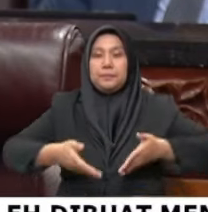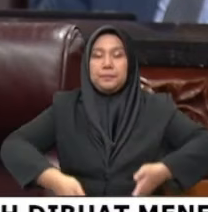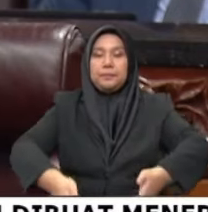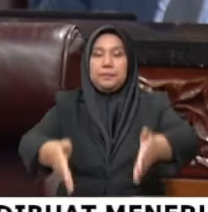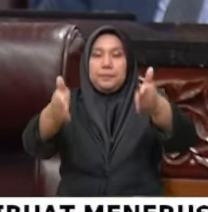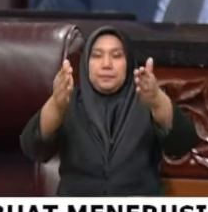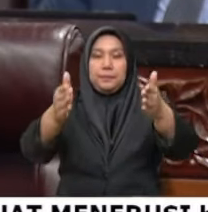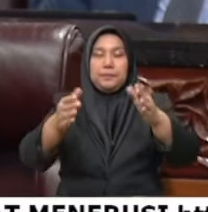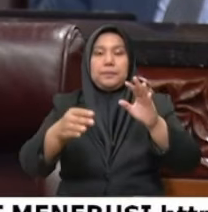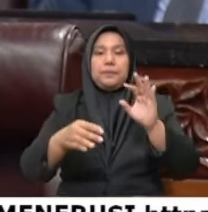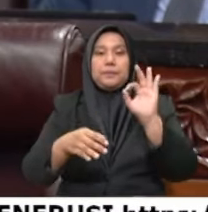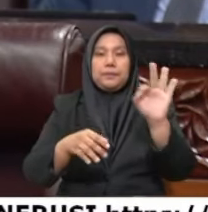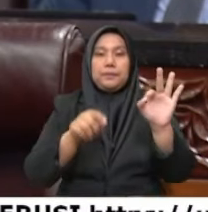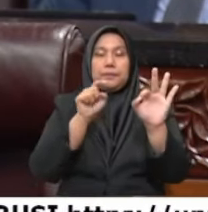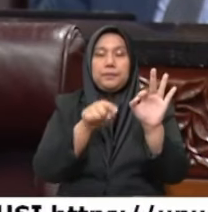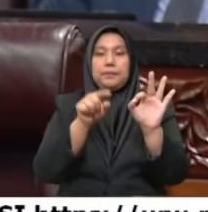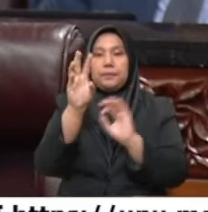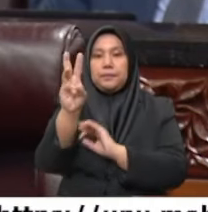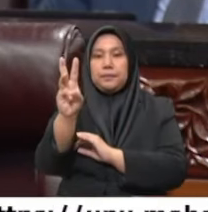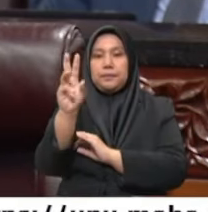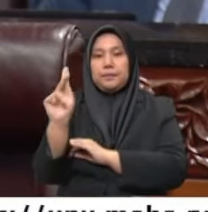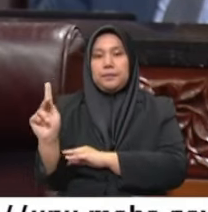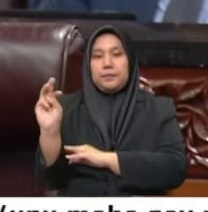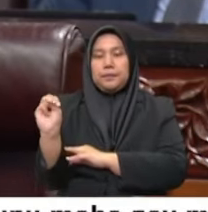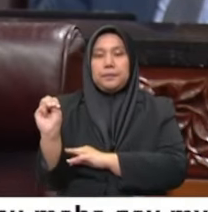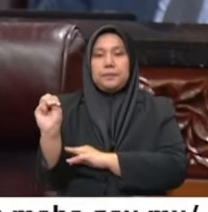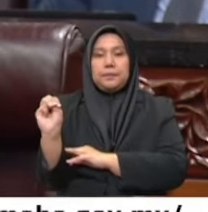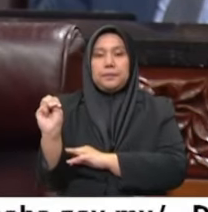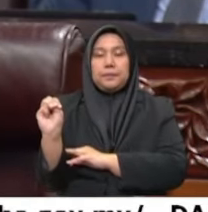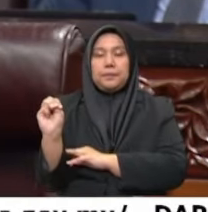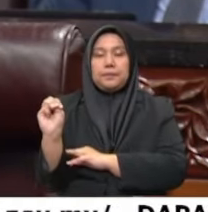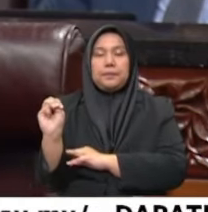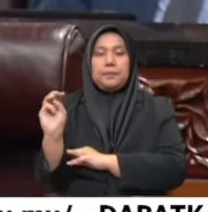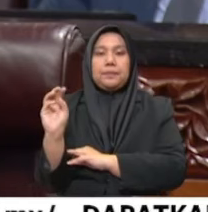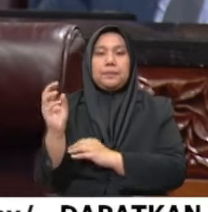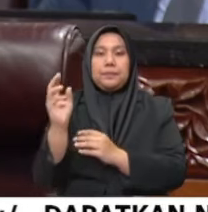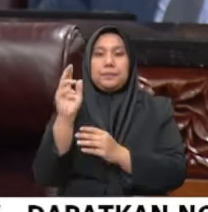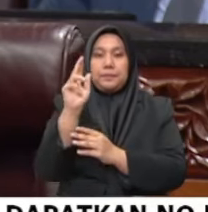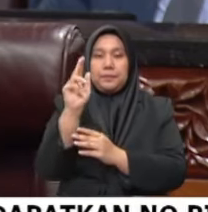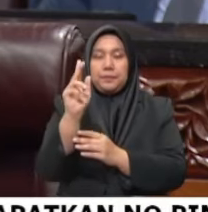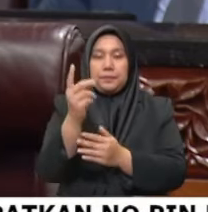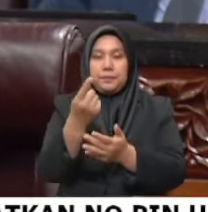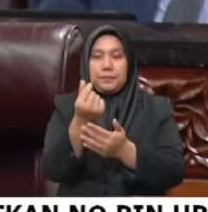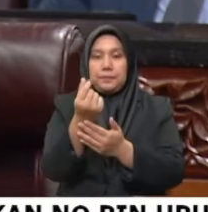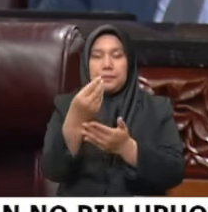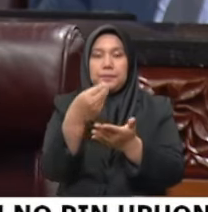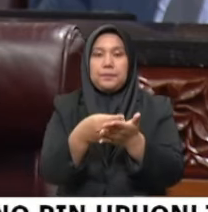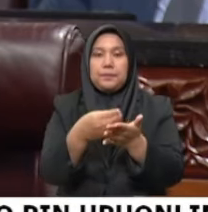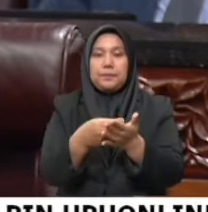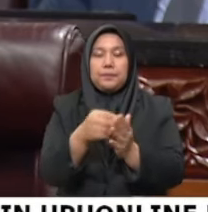adalah 9.6 km dan melibatkan kos sebanyak